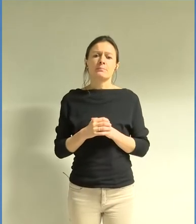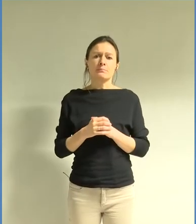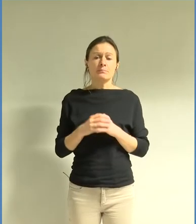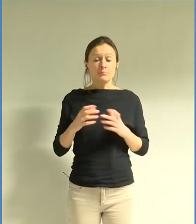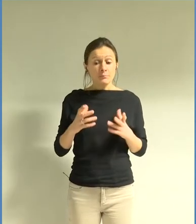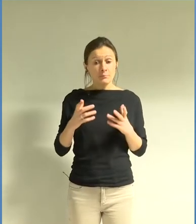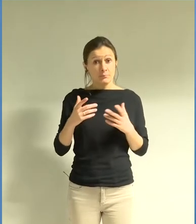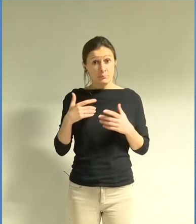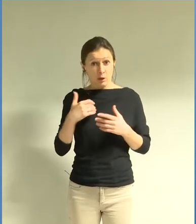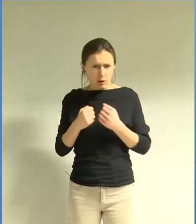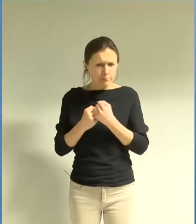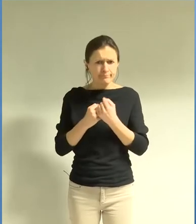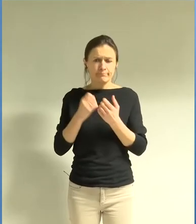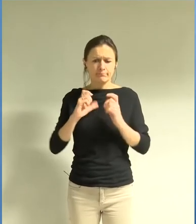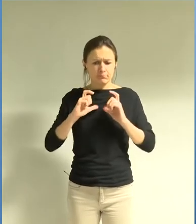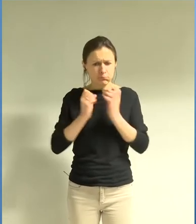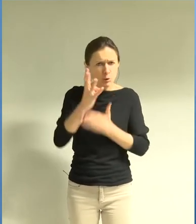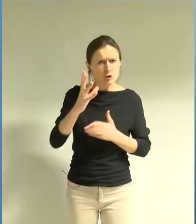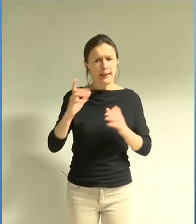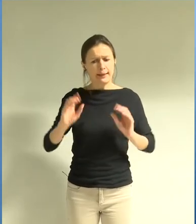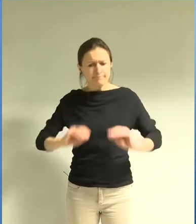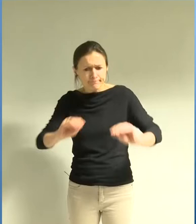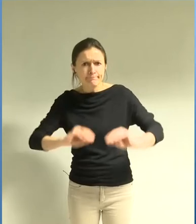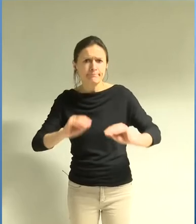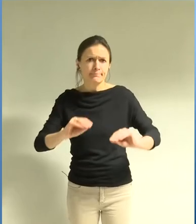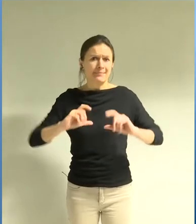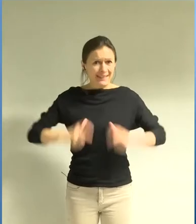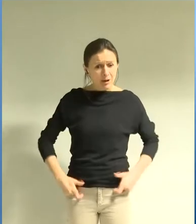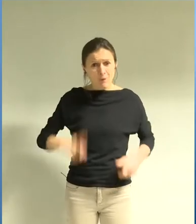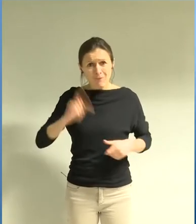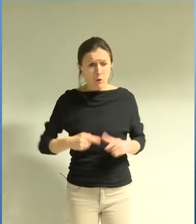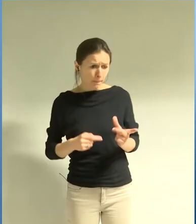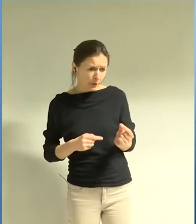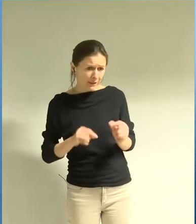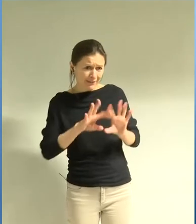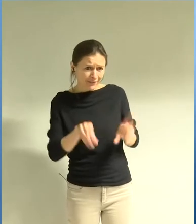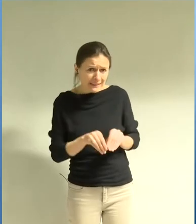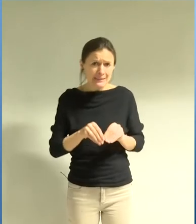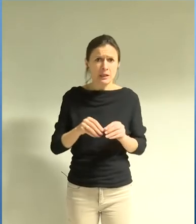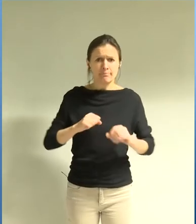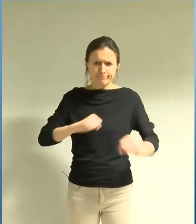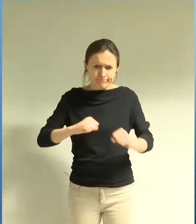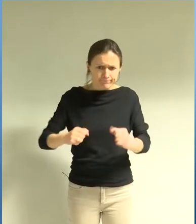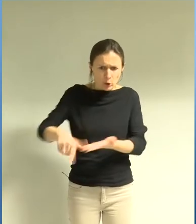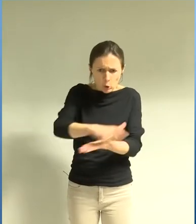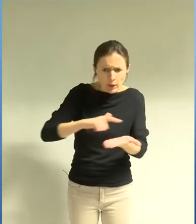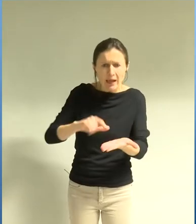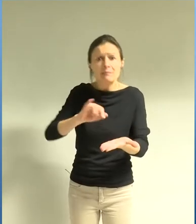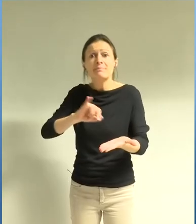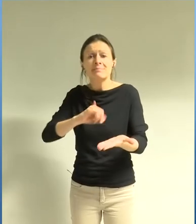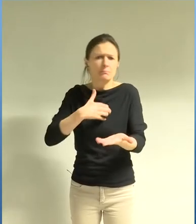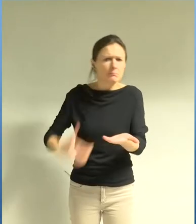territoire l'école de la république doit être celle du partenariat avec les familles les acteurs locaux au premier rang desquels les collectivités